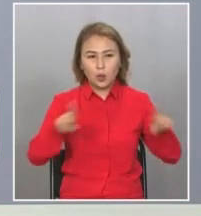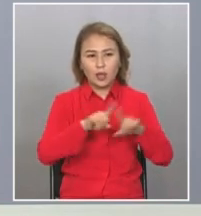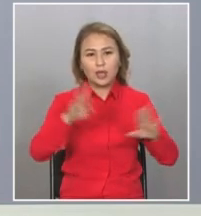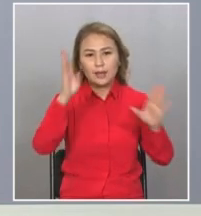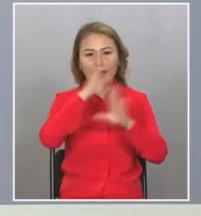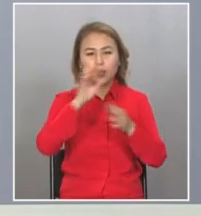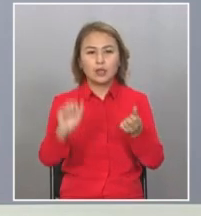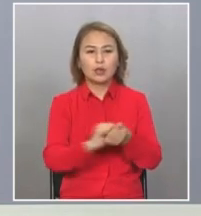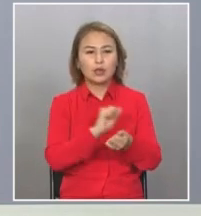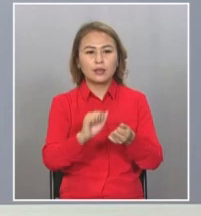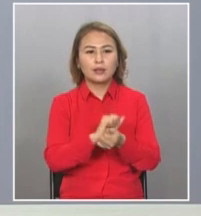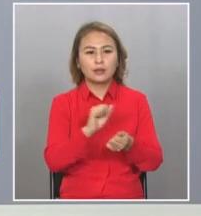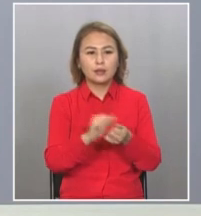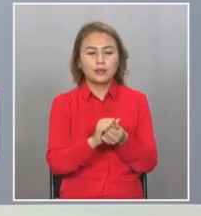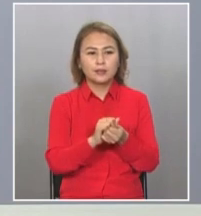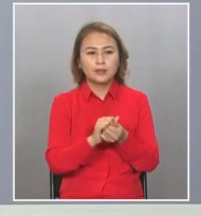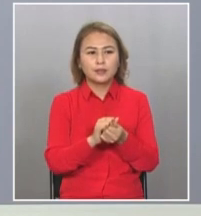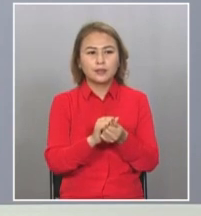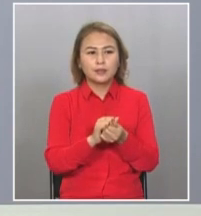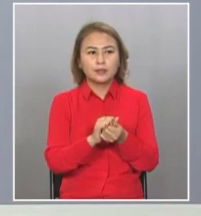климатын біршама құрғақтандырады.